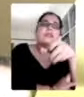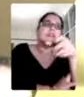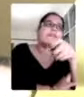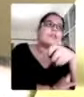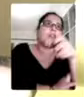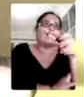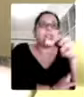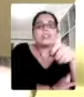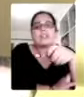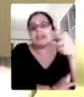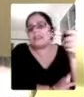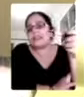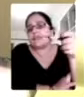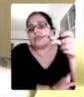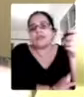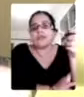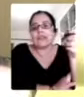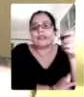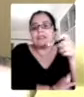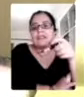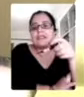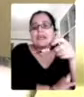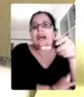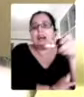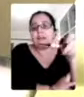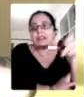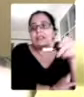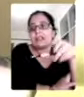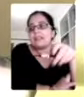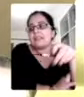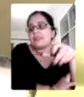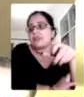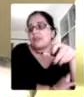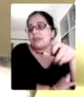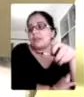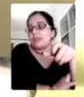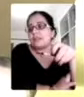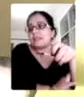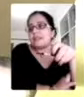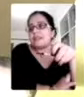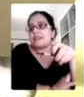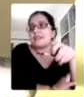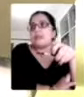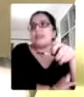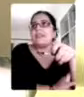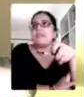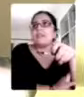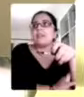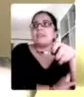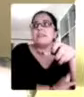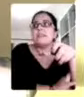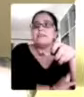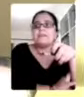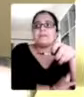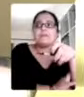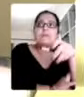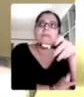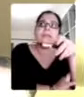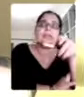diyorsunuz. Seviyorsanız uğraşırsınız, sevmiyorsanız uğraşmazsınız. Ama dediğinize şu anlamda katılıyorum. Evet, Samuel Gavit